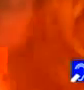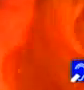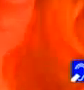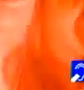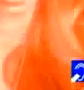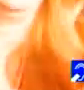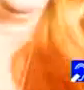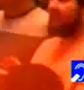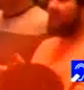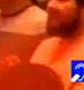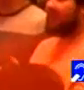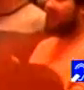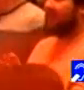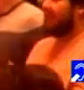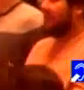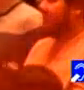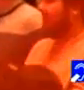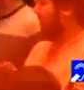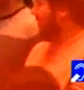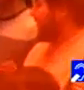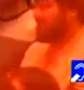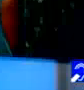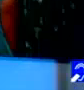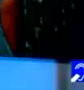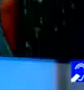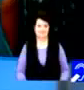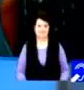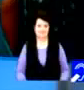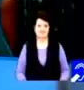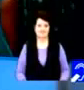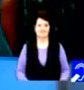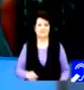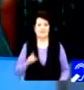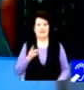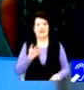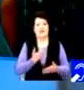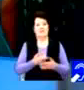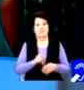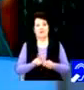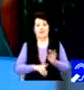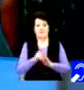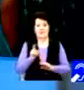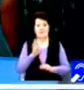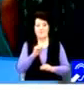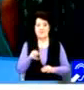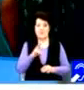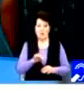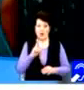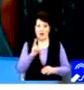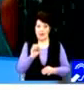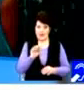Ziua Femeii la TVR Moldova pe 10 martie va fi lansat videoclipul piesei on